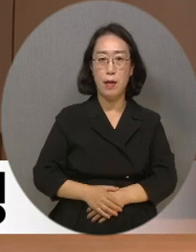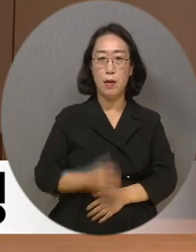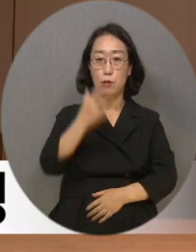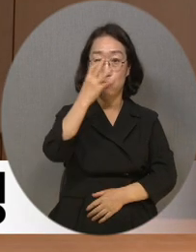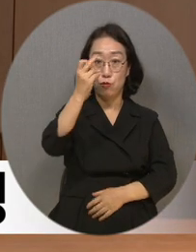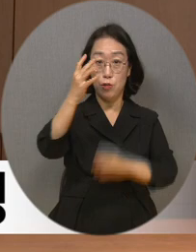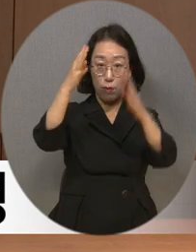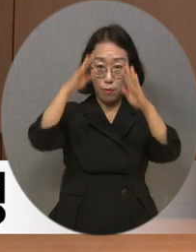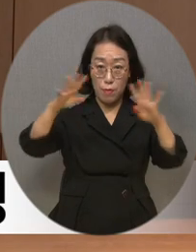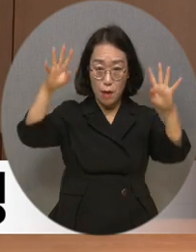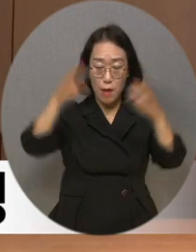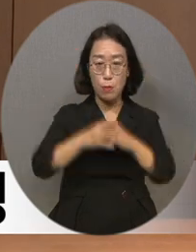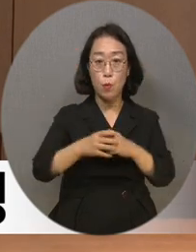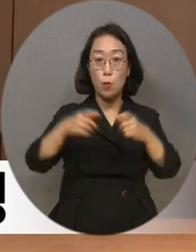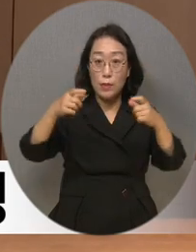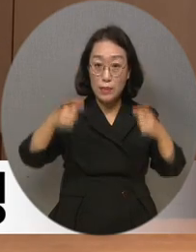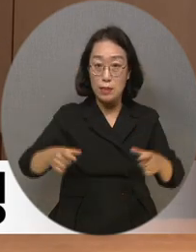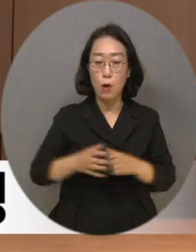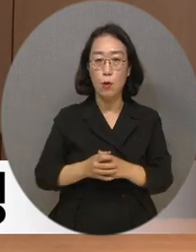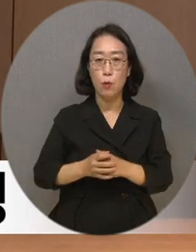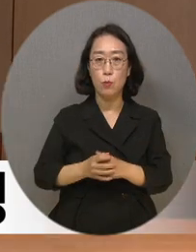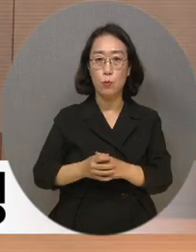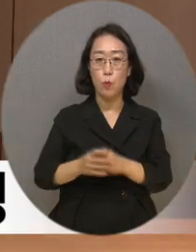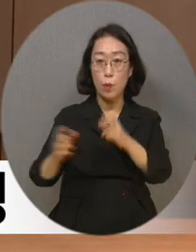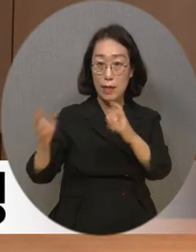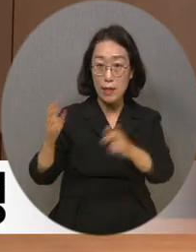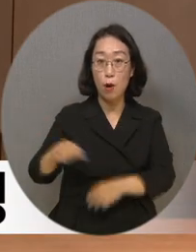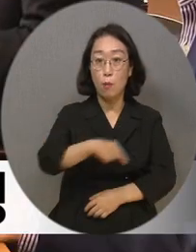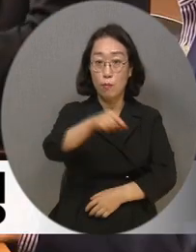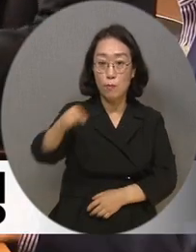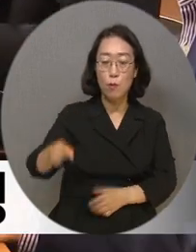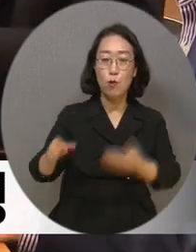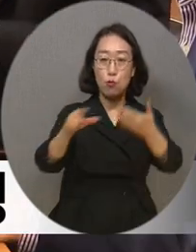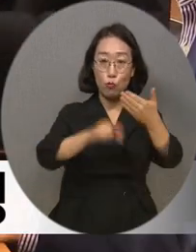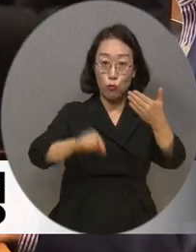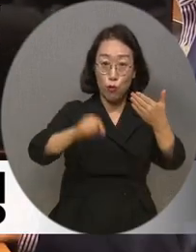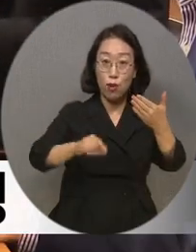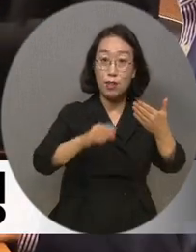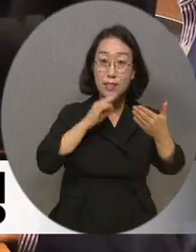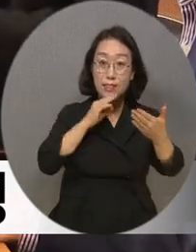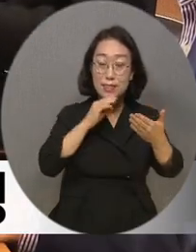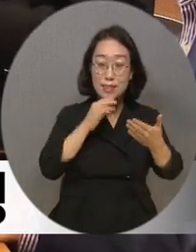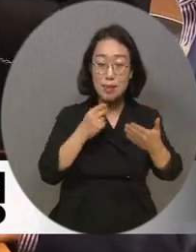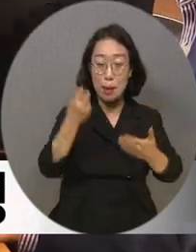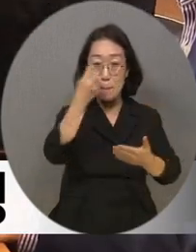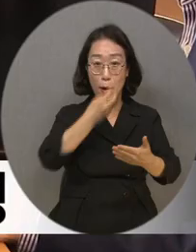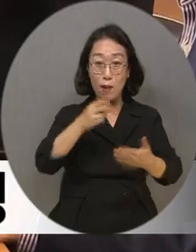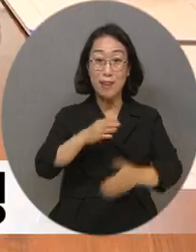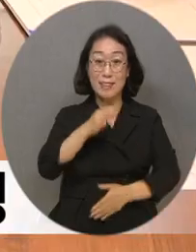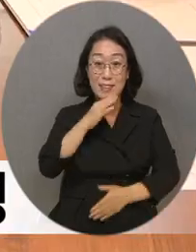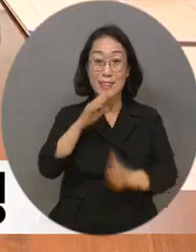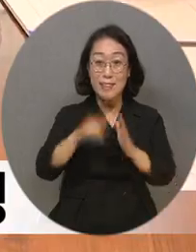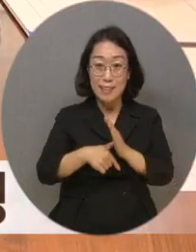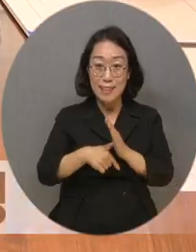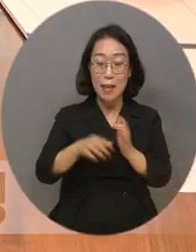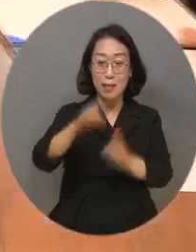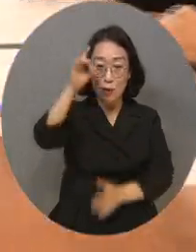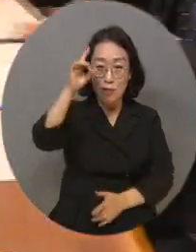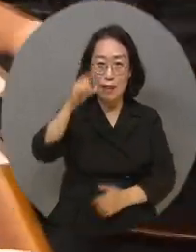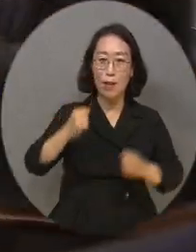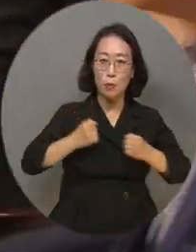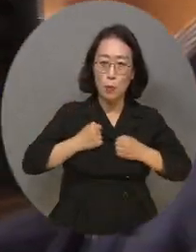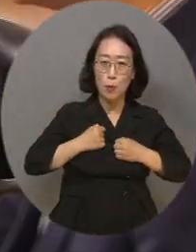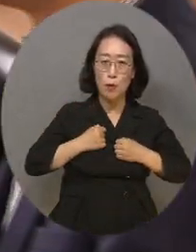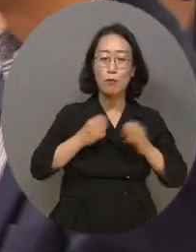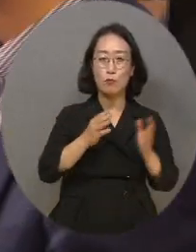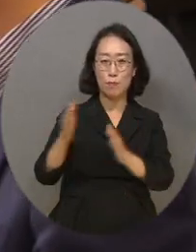국립순천대와 전남도 순천시는 서로 협력해 오는 9월에 있을 교육부 본지정 평가 준비에 전력을 다하겠다고